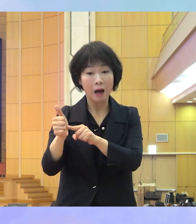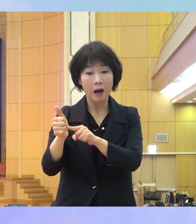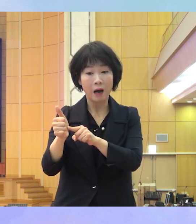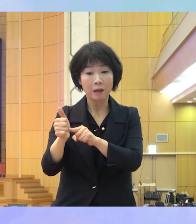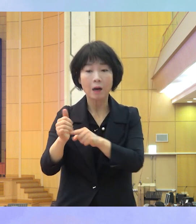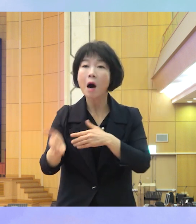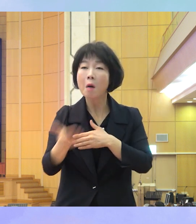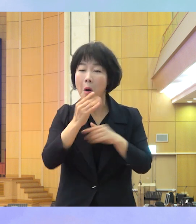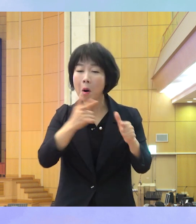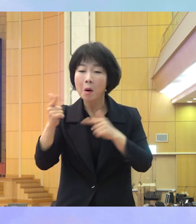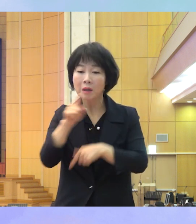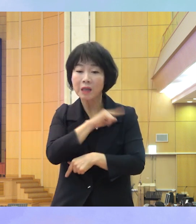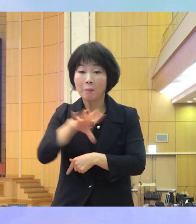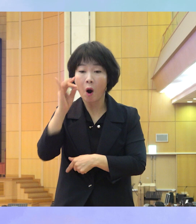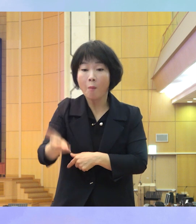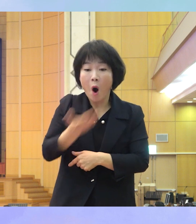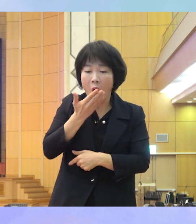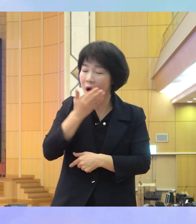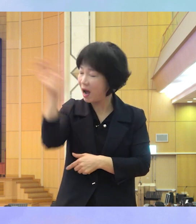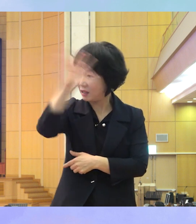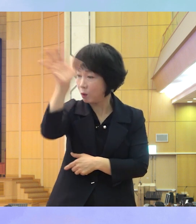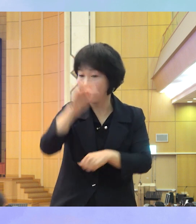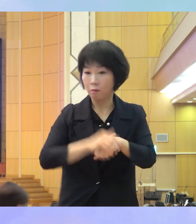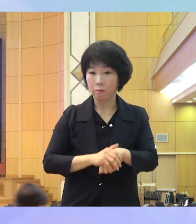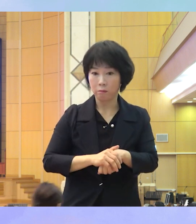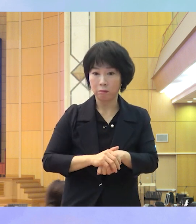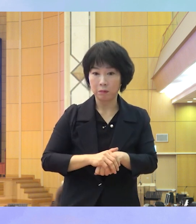지혜자들이라고 음식물을 얻는 것도 아니며